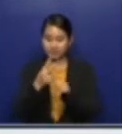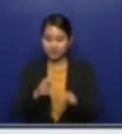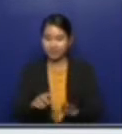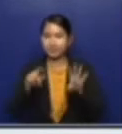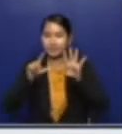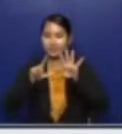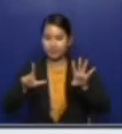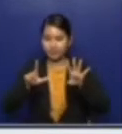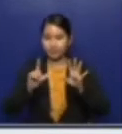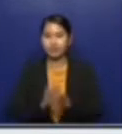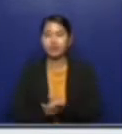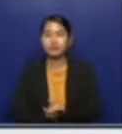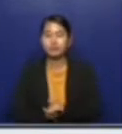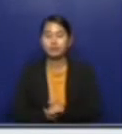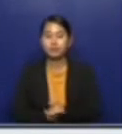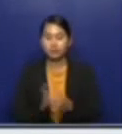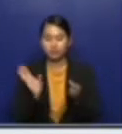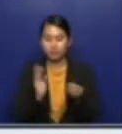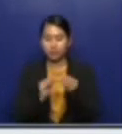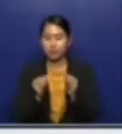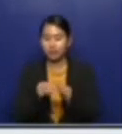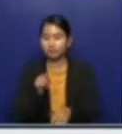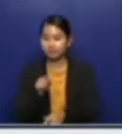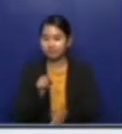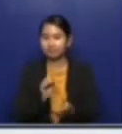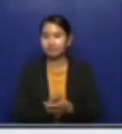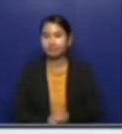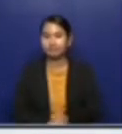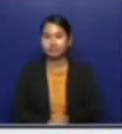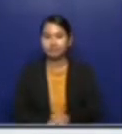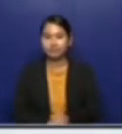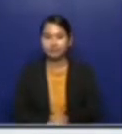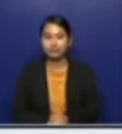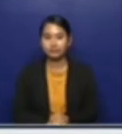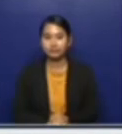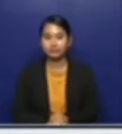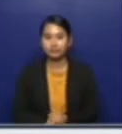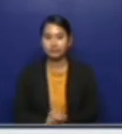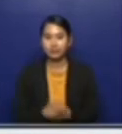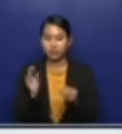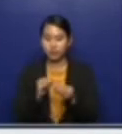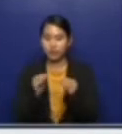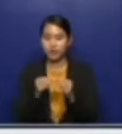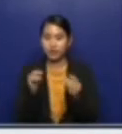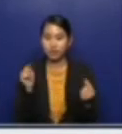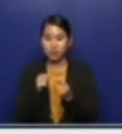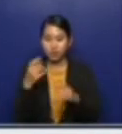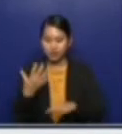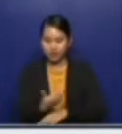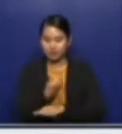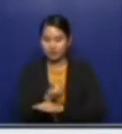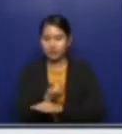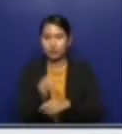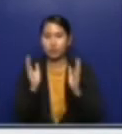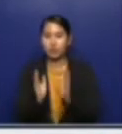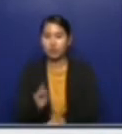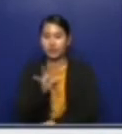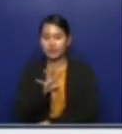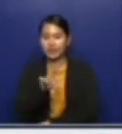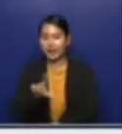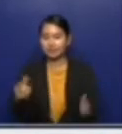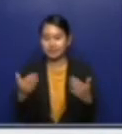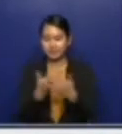ปี4ล้านตัวเลขตัวนี้เนี่ยตัวเลขของการเมืองเนี่ยตัวเลข4ล้านมีการเปลี่ยนแปลง